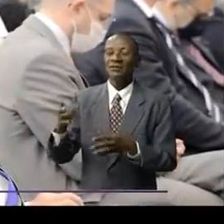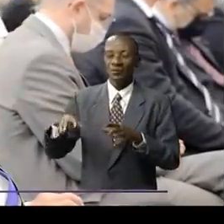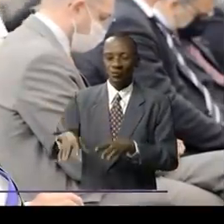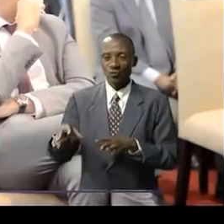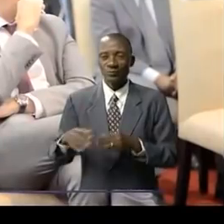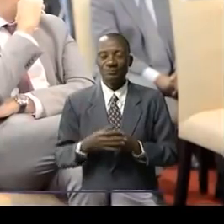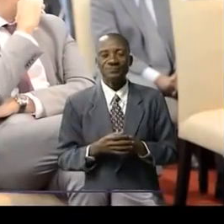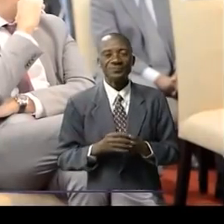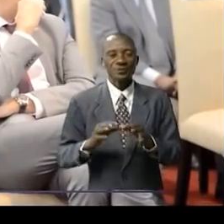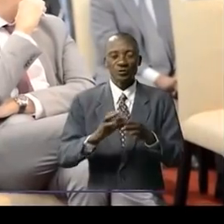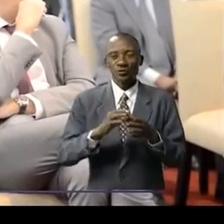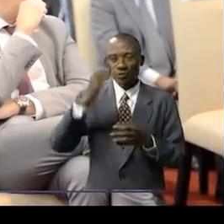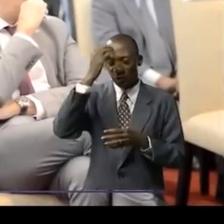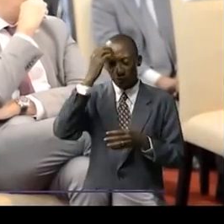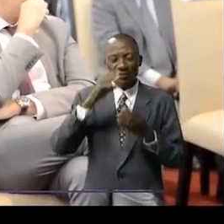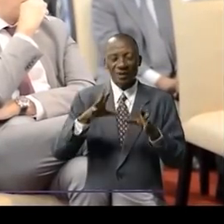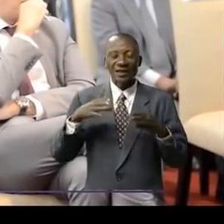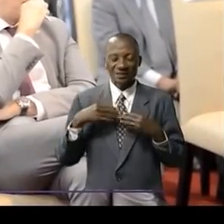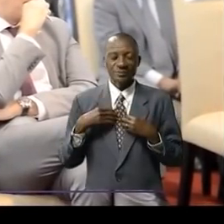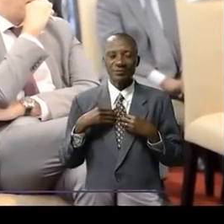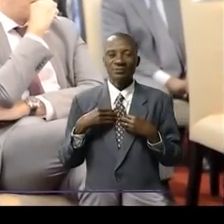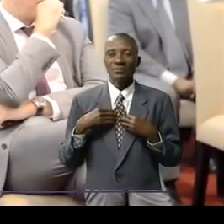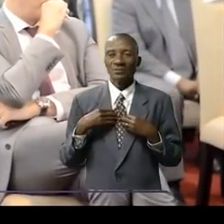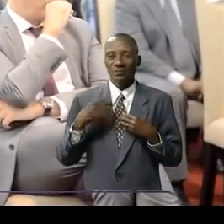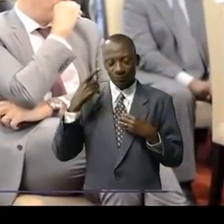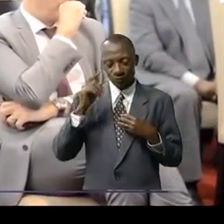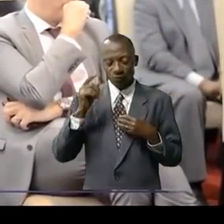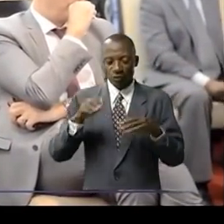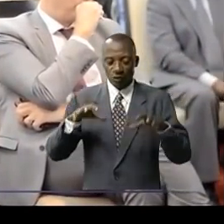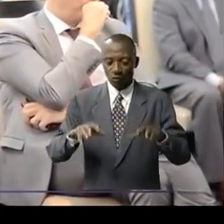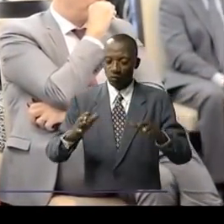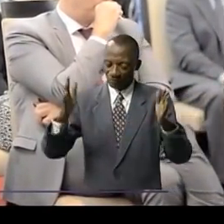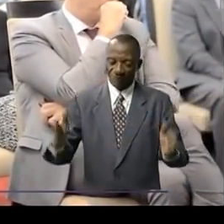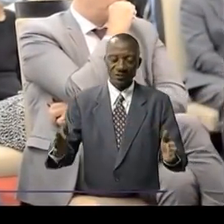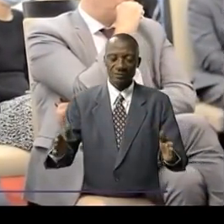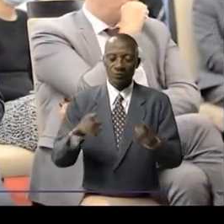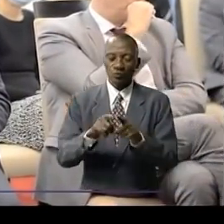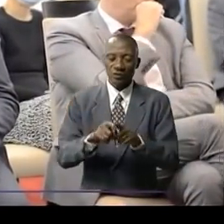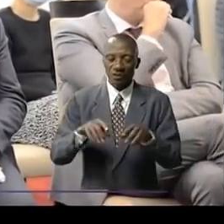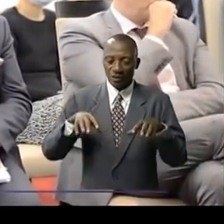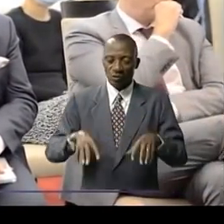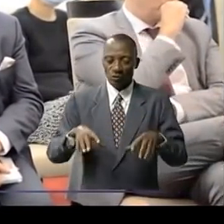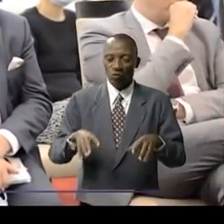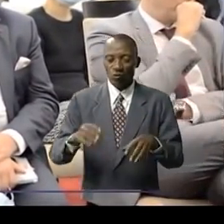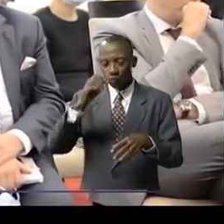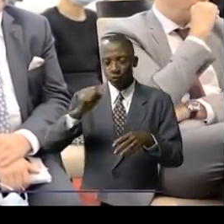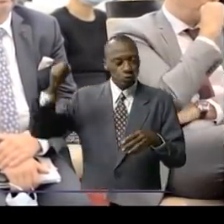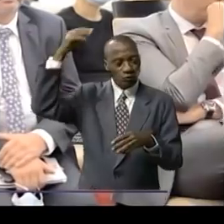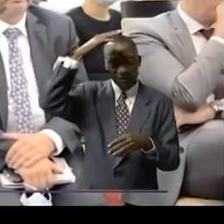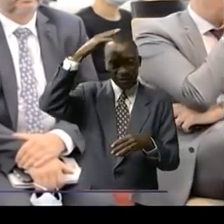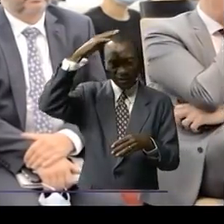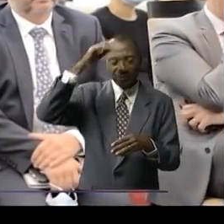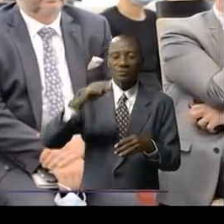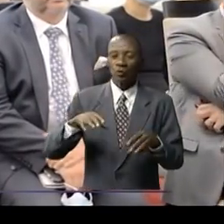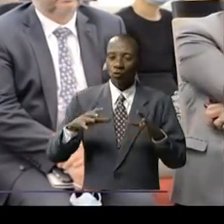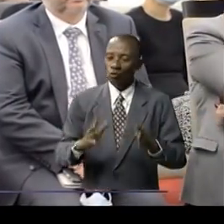l'Union européenne réaffirme son attachement à l'intégrité territoriale et à la souveraineté de la République démocratique du Congo. Elle salue